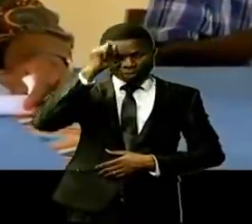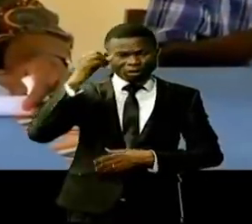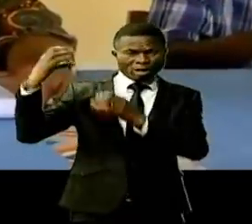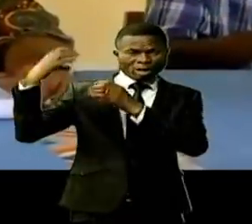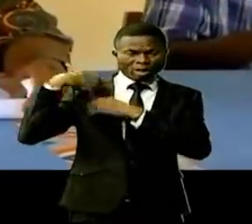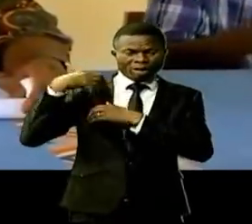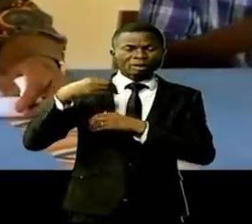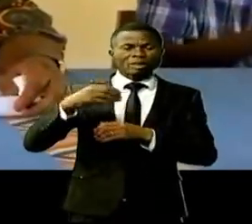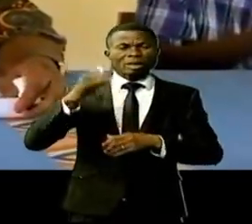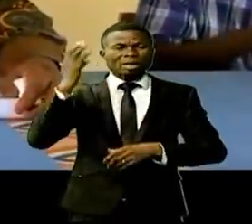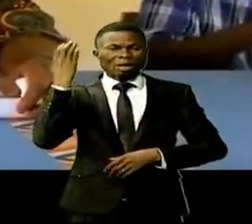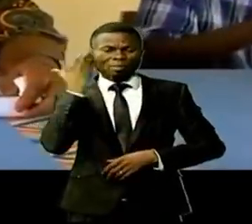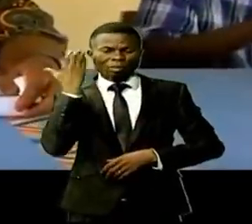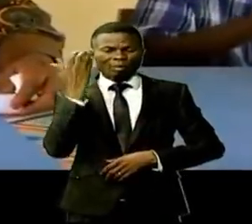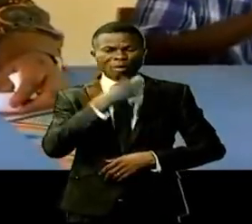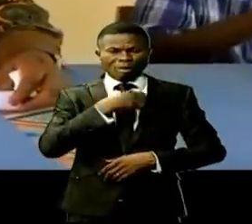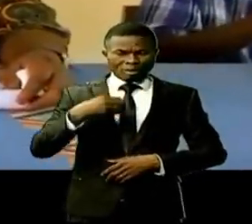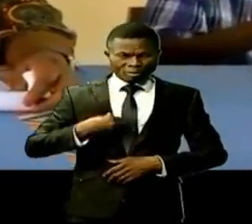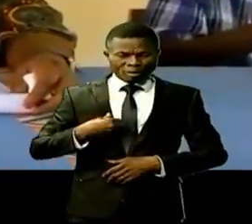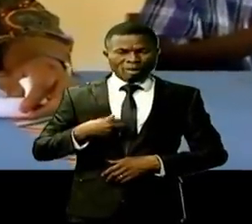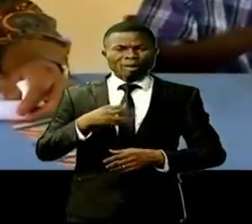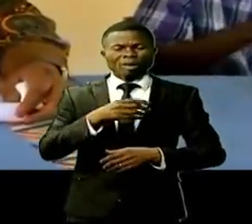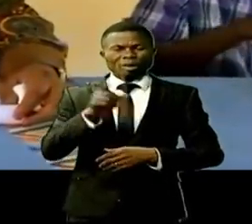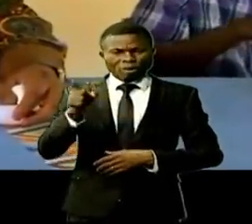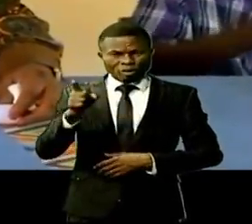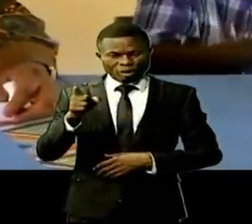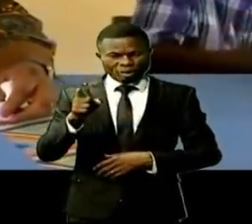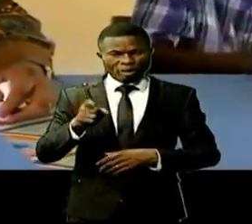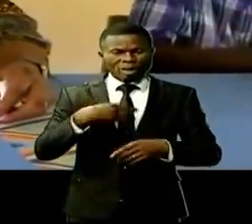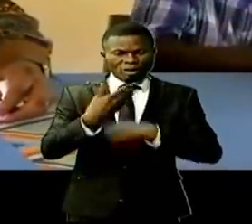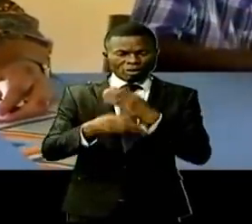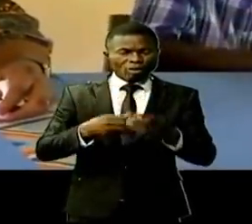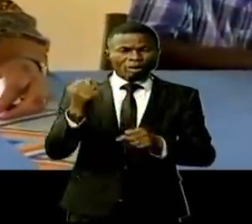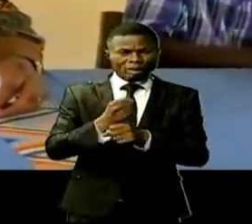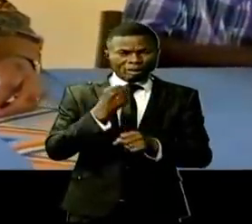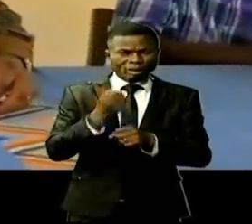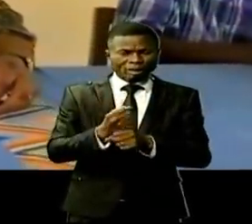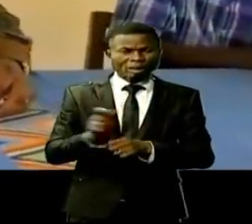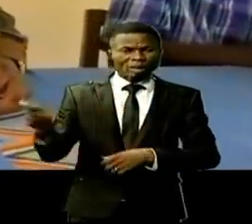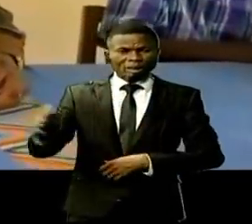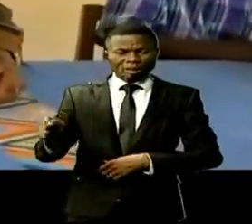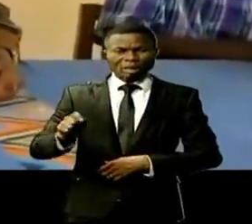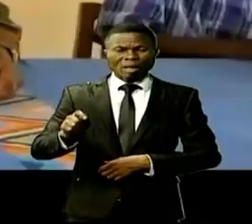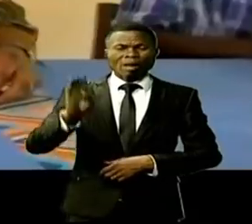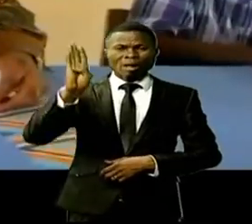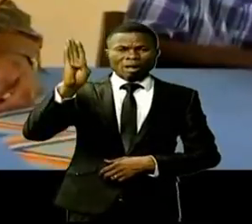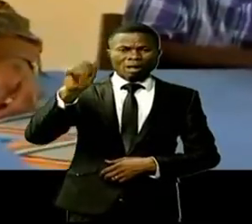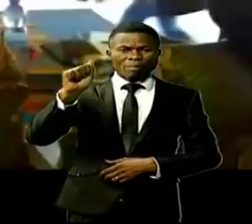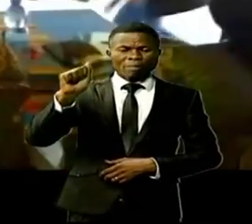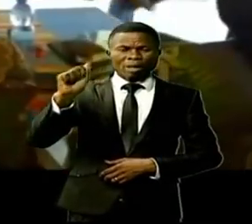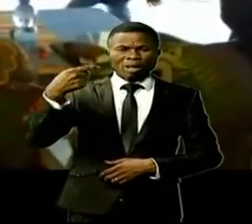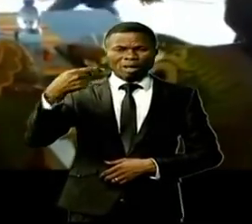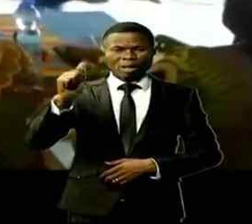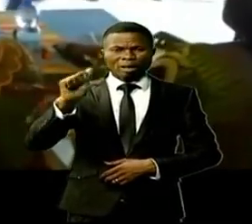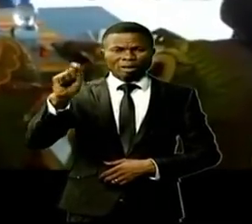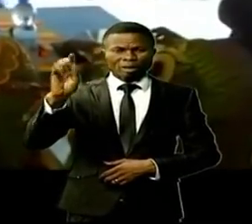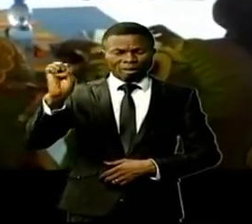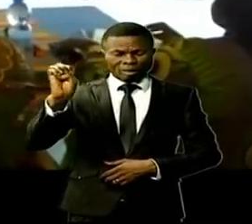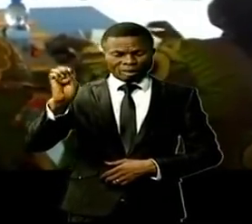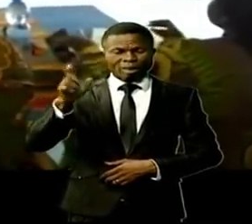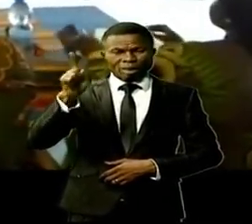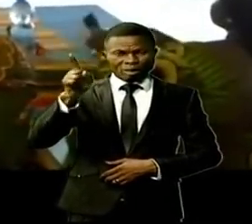genre et fonction publique, Thérèse Manessa, vient d'effectuer une mission dans le territoire des Bagata, au Kwilu. Question pour